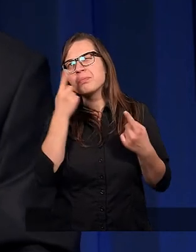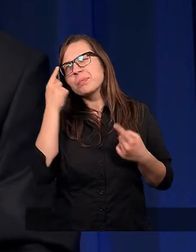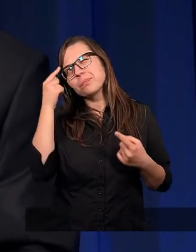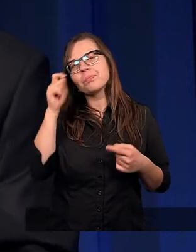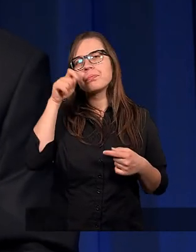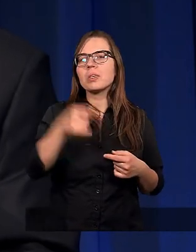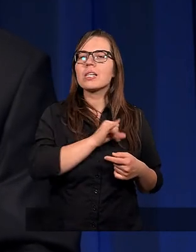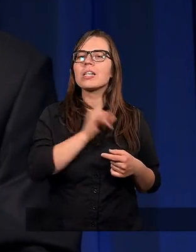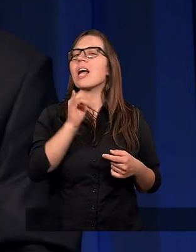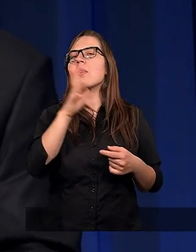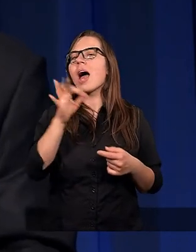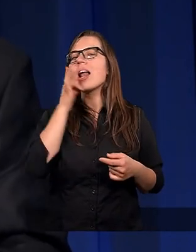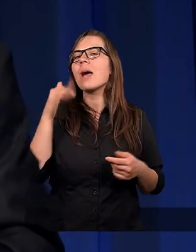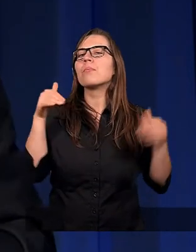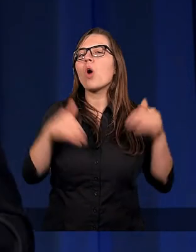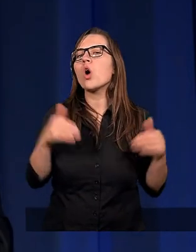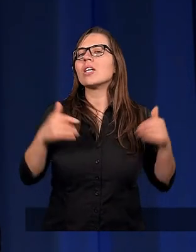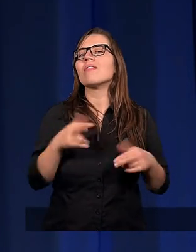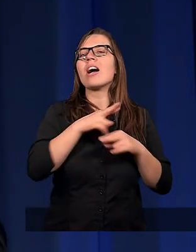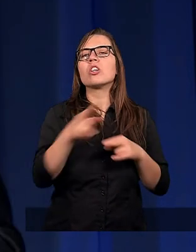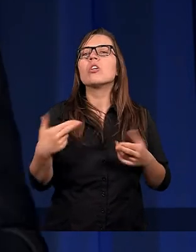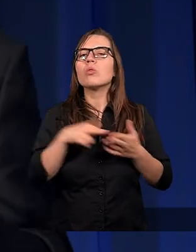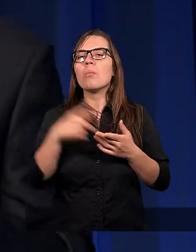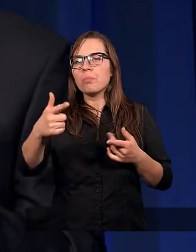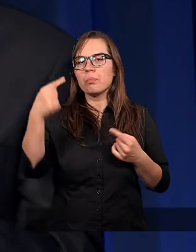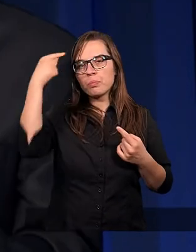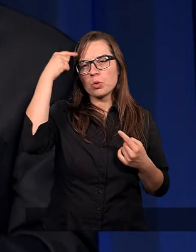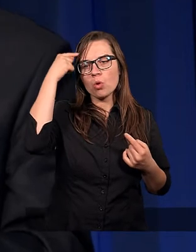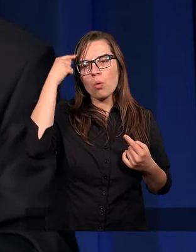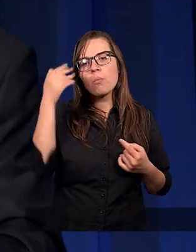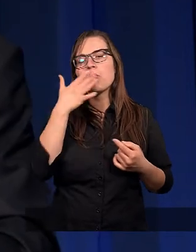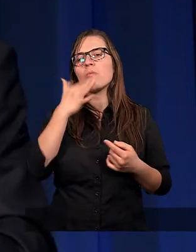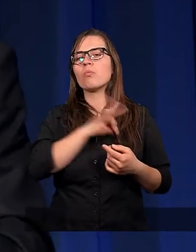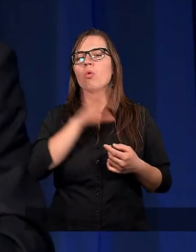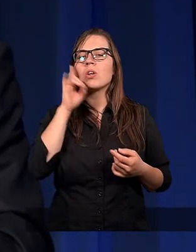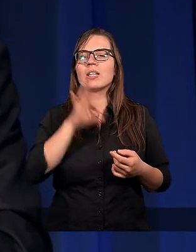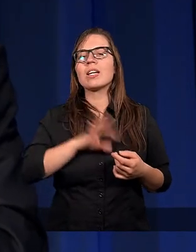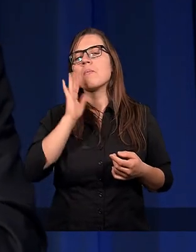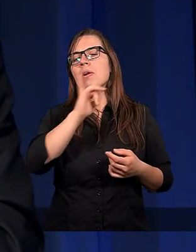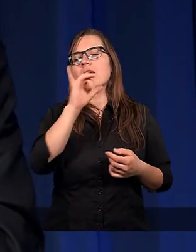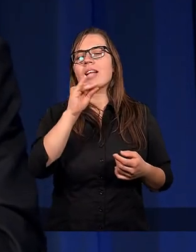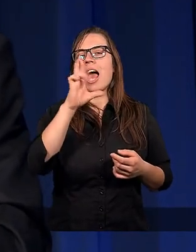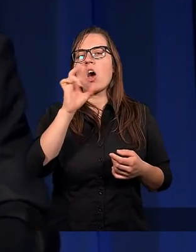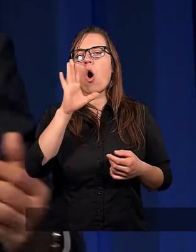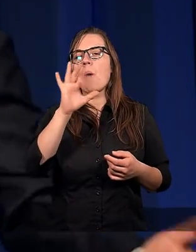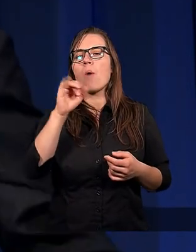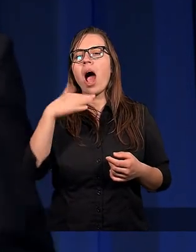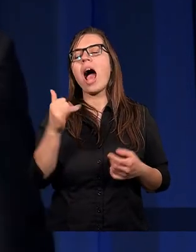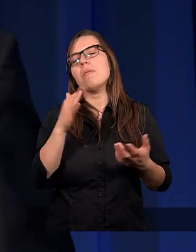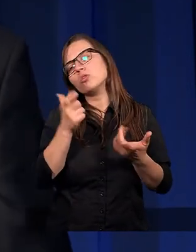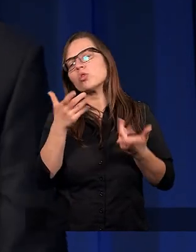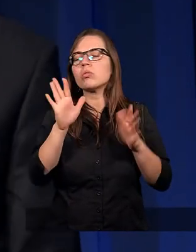syna. I najlepsza możliwa rzecz, która mu przychodzi do głowy, mówi: mój syn będzie nazywał się Jeroboam. No